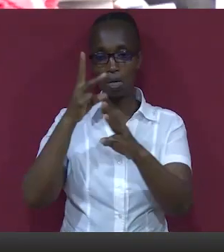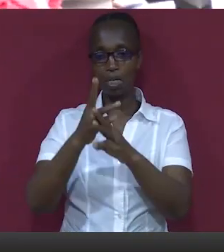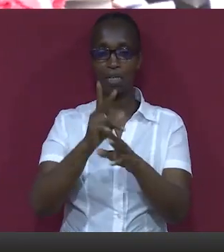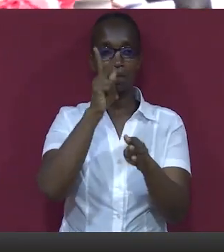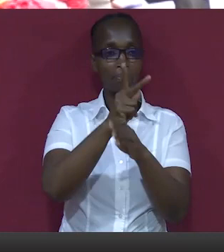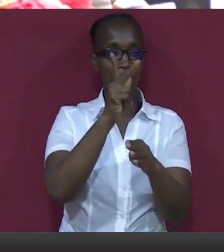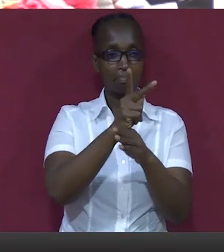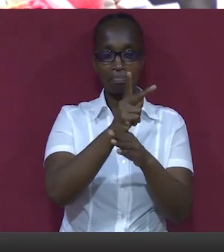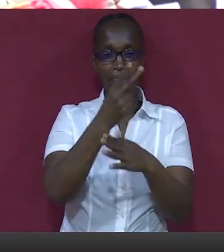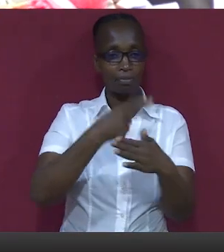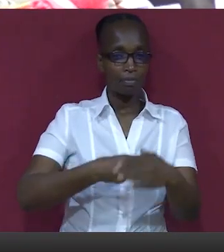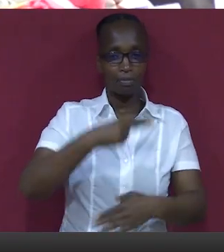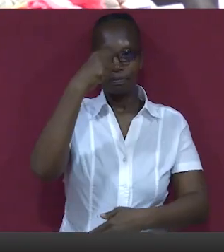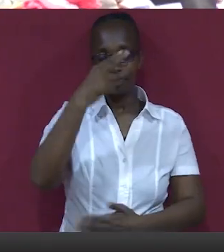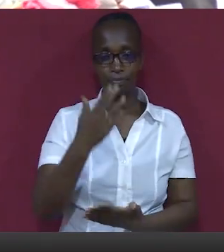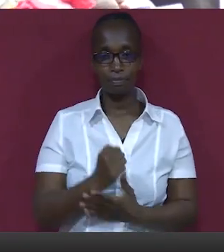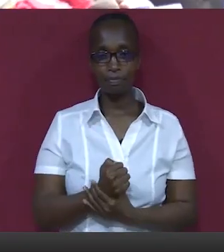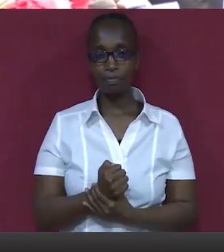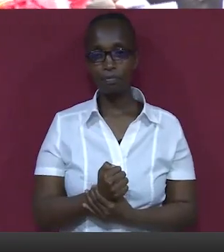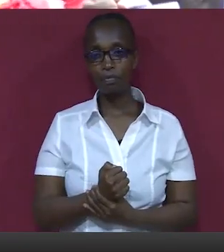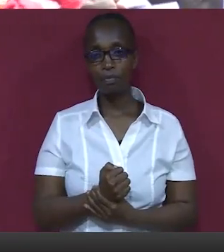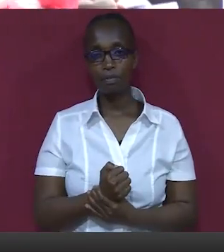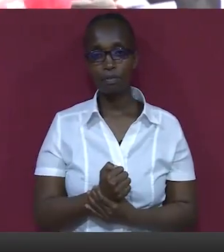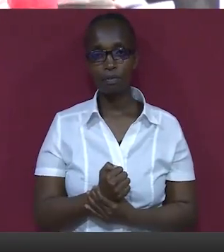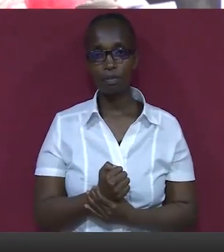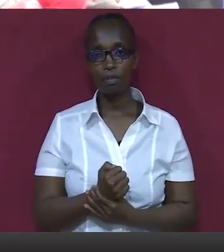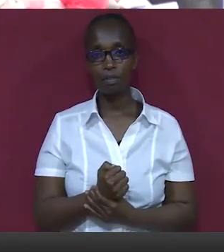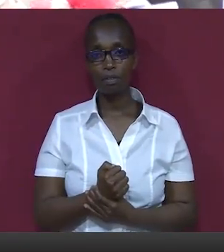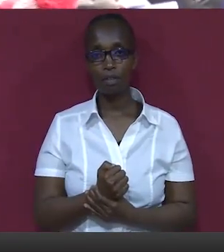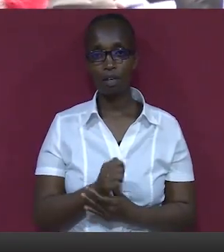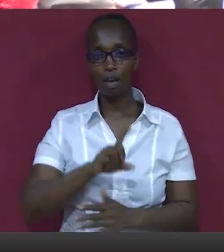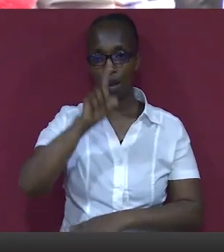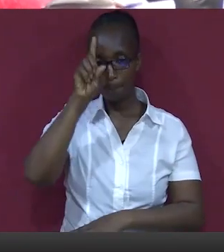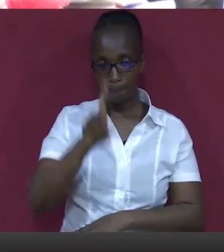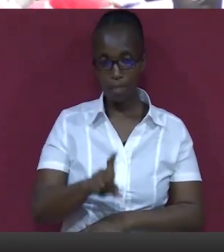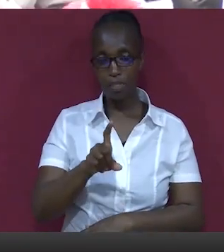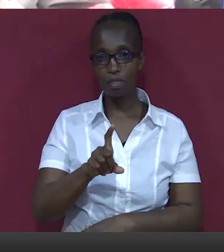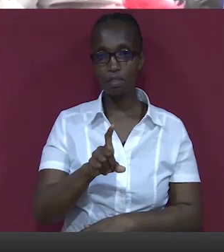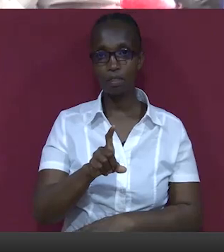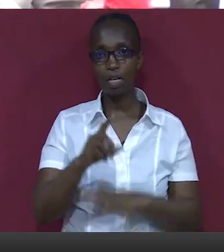mambo ya maisha hapa duniani. Keep it up. Keep it up.